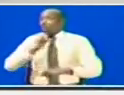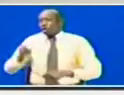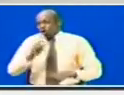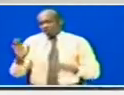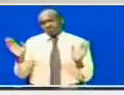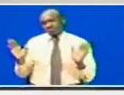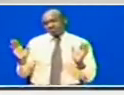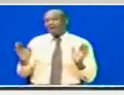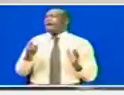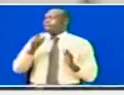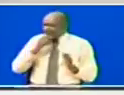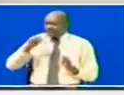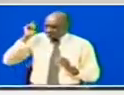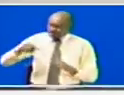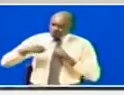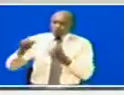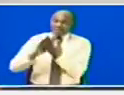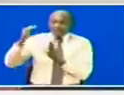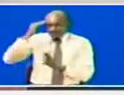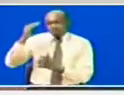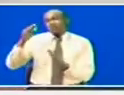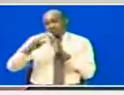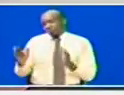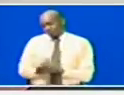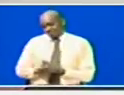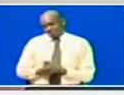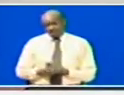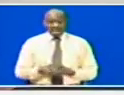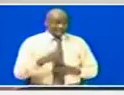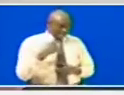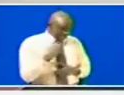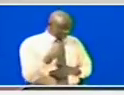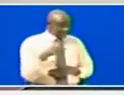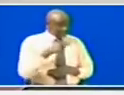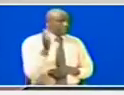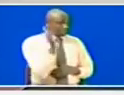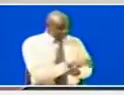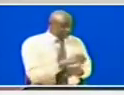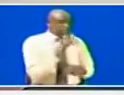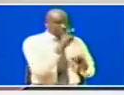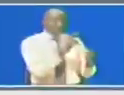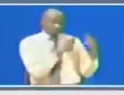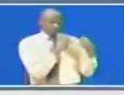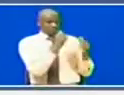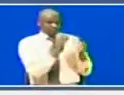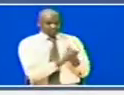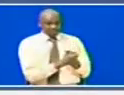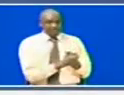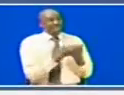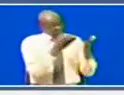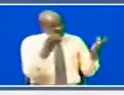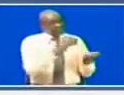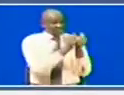Mume anataka siku zote awe baba na awe kiongozi na mumeleta. Na babu, tarudi tuangalie haya majukumu yake sasa. Mambo